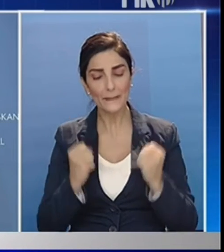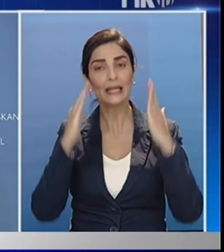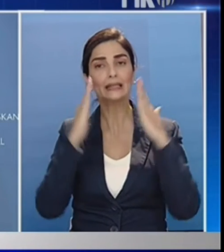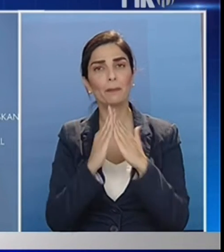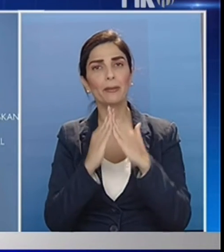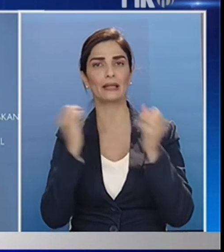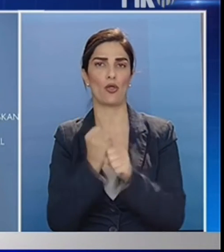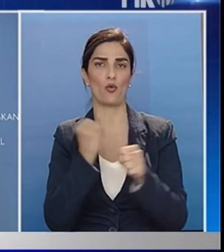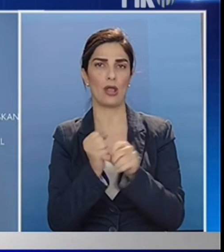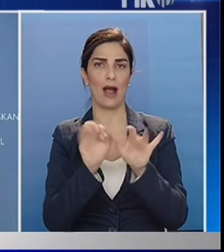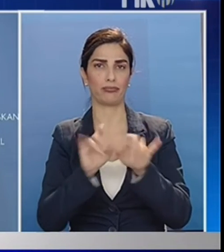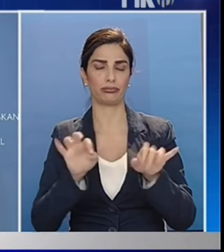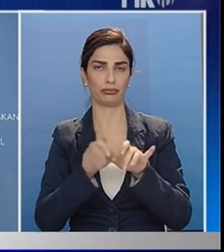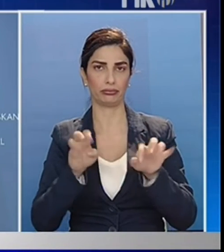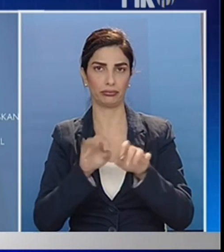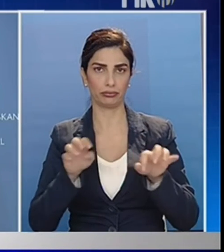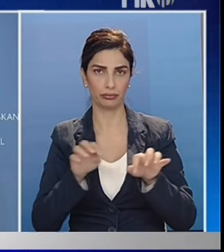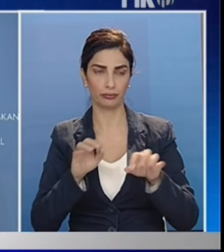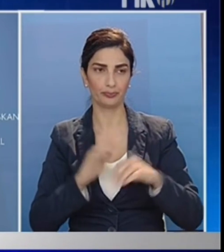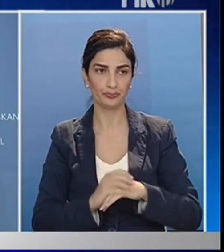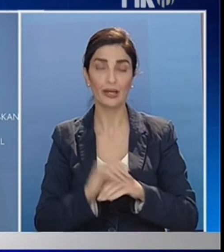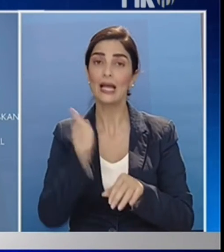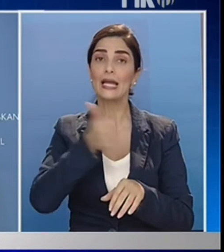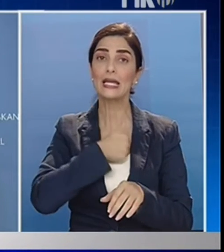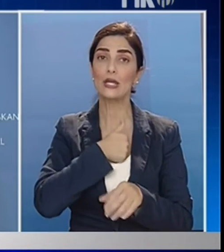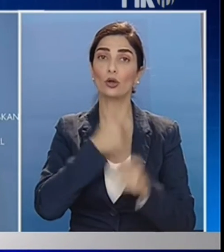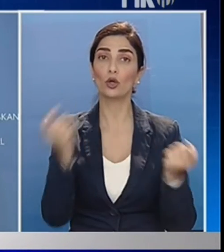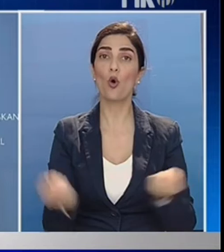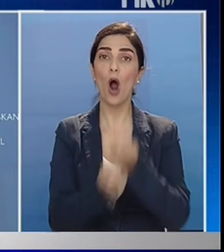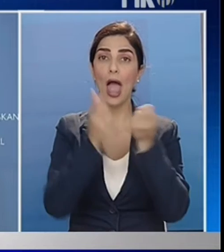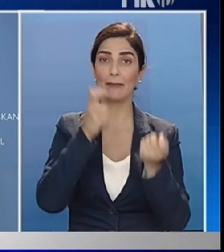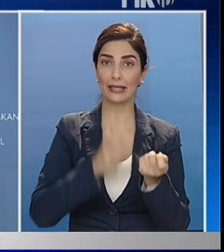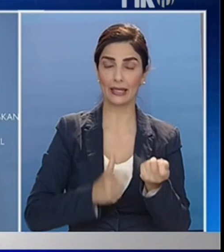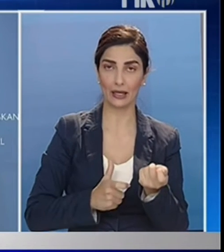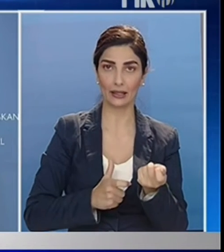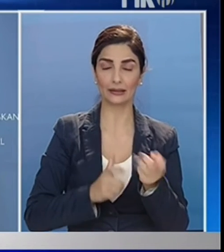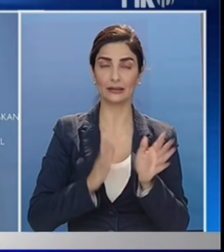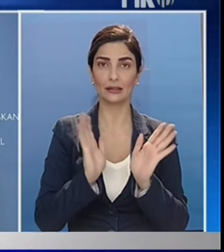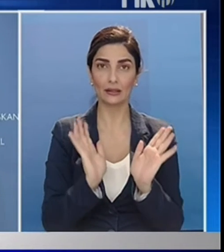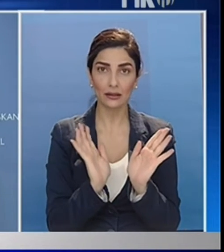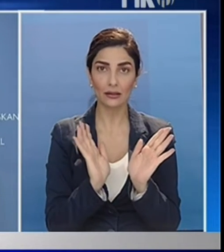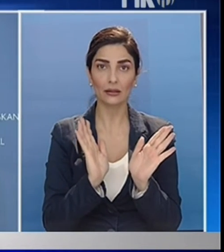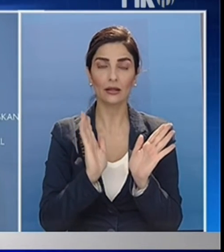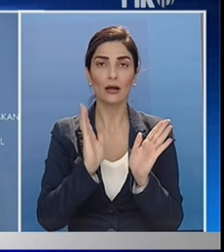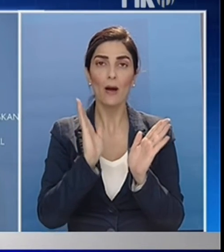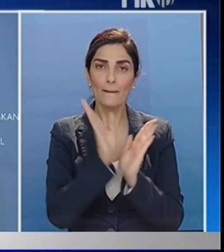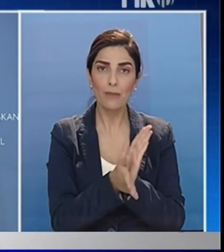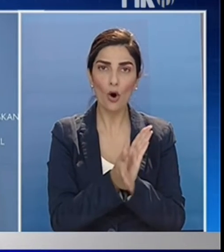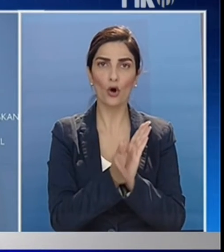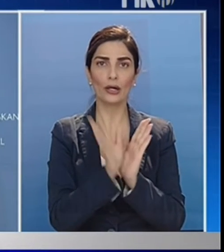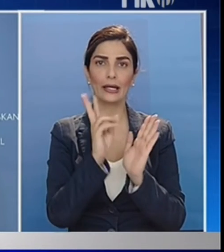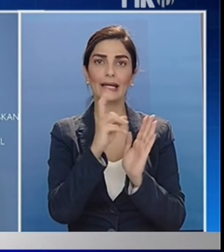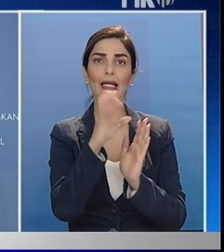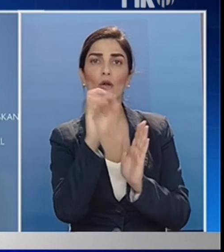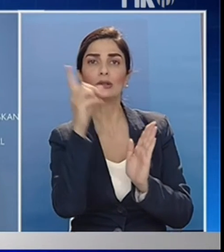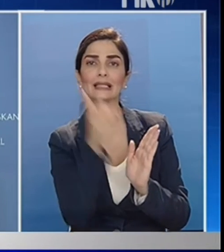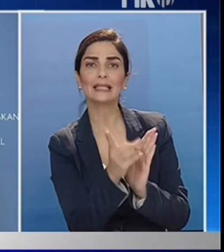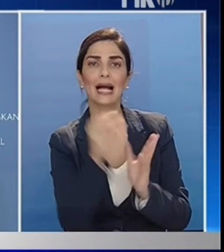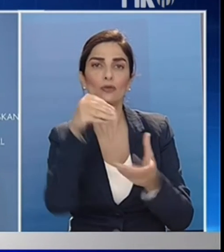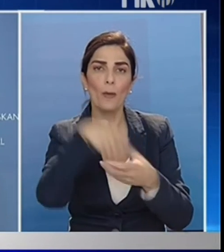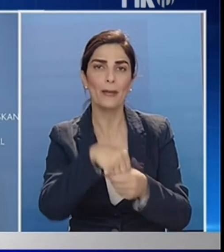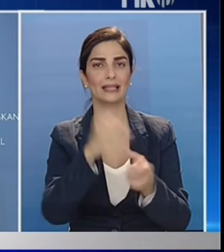διάταγμα. Επιτρέπεται στις ιδιωτικές επιχειρήσεις παροχής υπηρεσιών η ταυτόχρονη φυσική παρουσία του 20% του